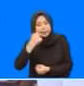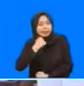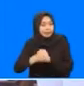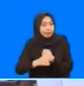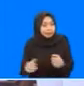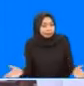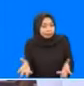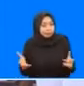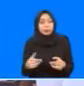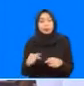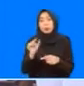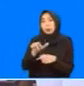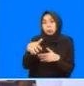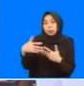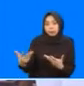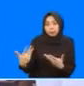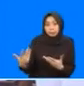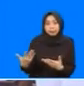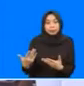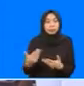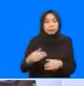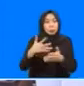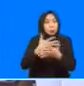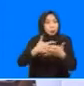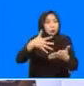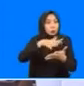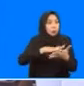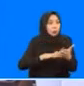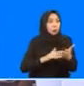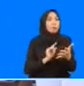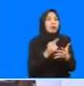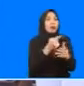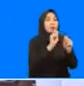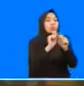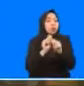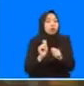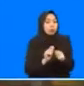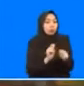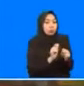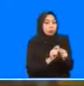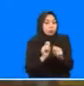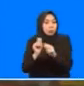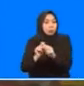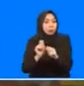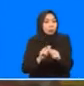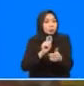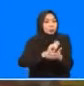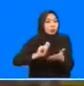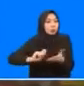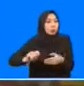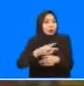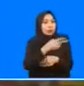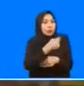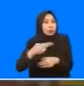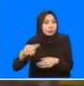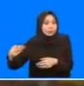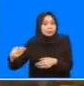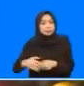penerapan kurikulum prototipe yang saat ini mulai diterapkan sebagai opsi bagi sekolah-sekolah di